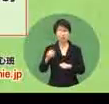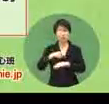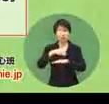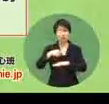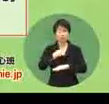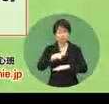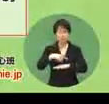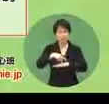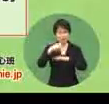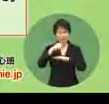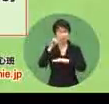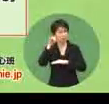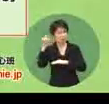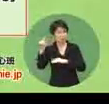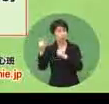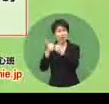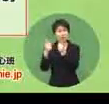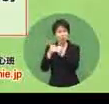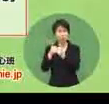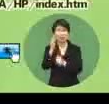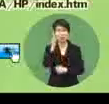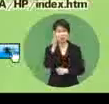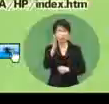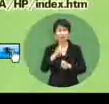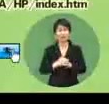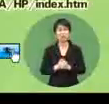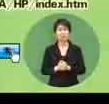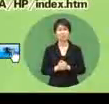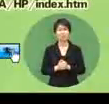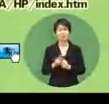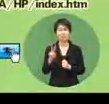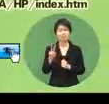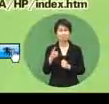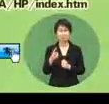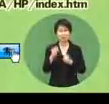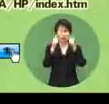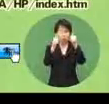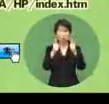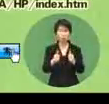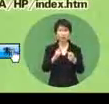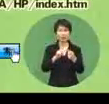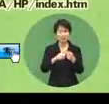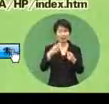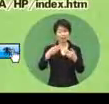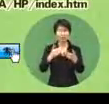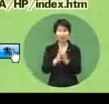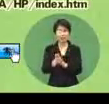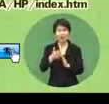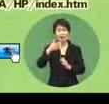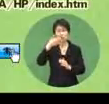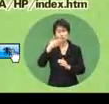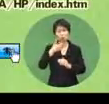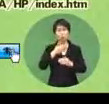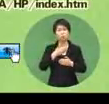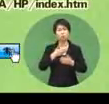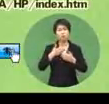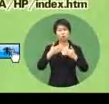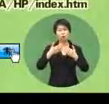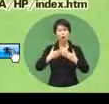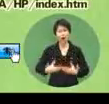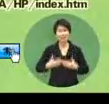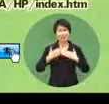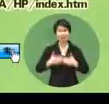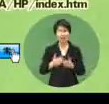にまずはお電話でご相談ください。またホームページ三重県食の安全安心広場では